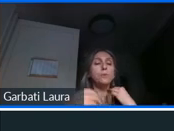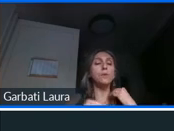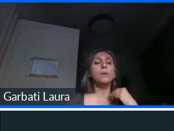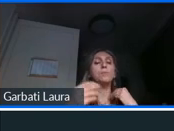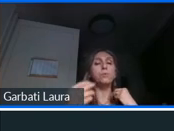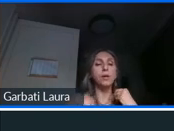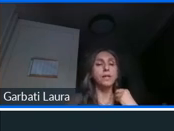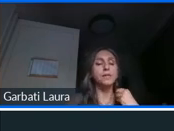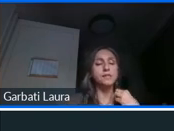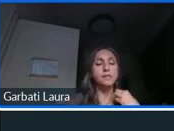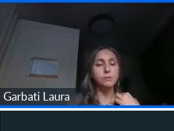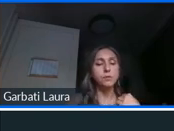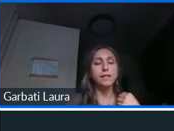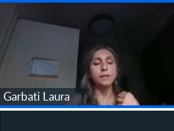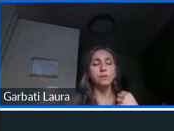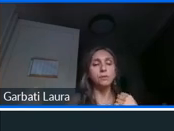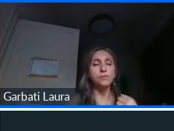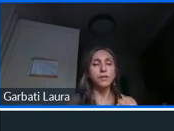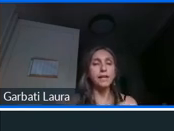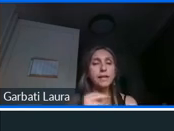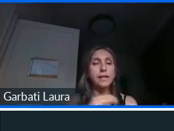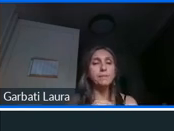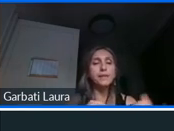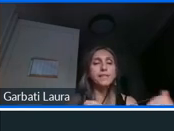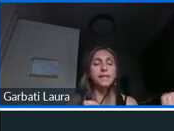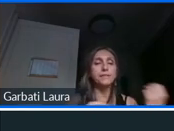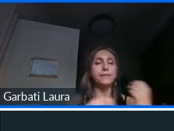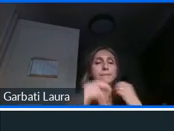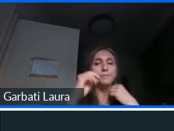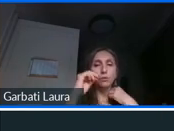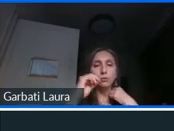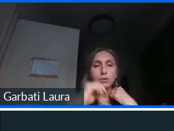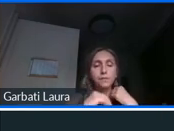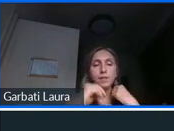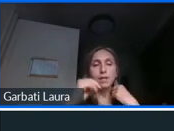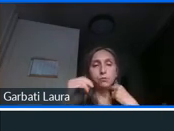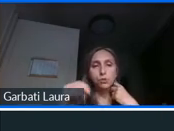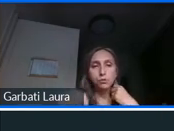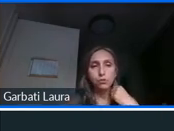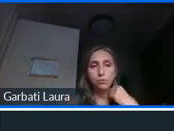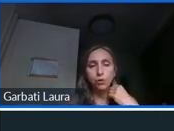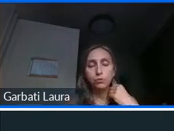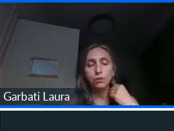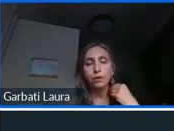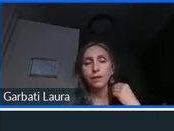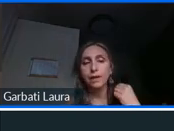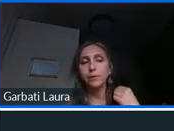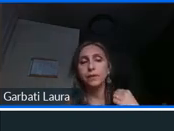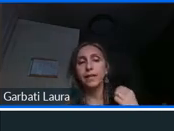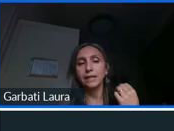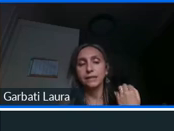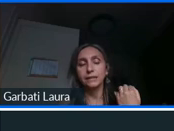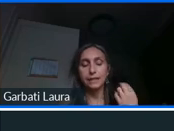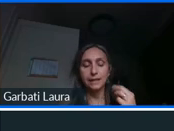modificare, oppure puoi redistribuirla, modificarla, ma devi condividere allo stesso